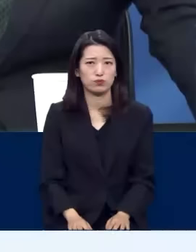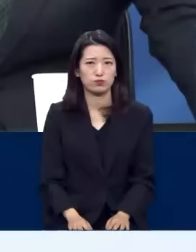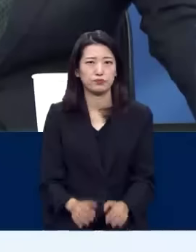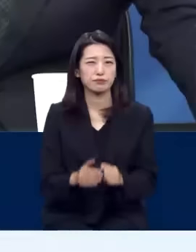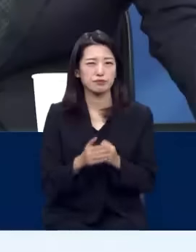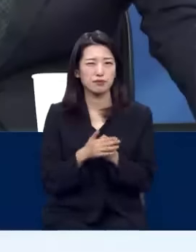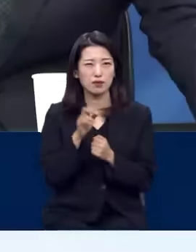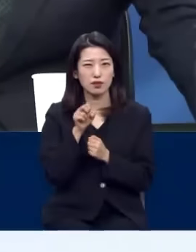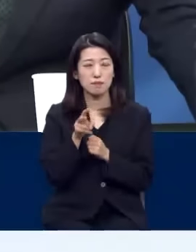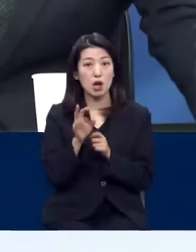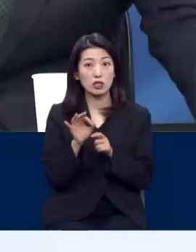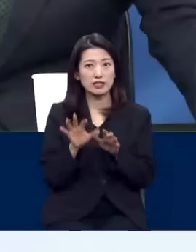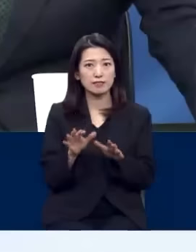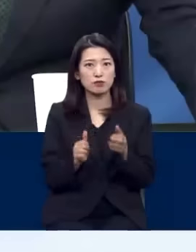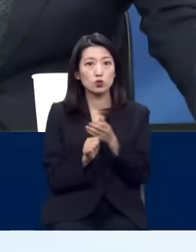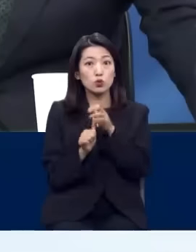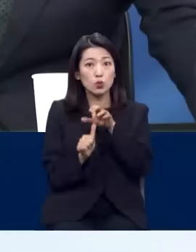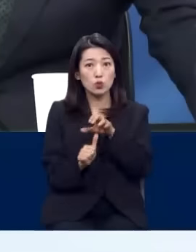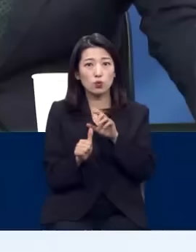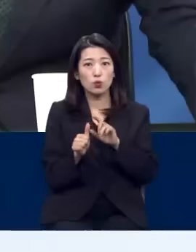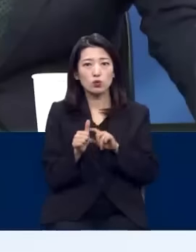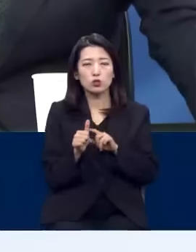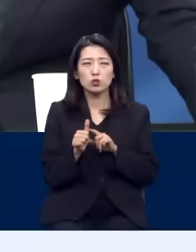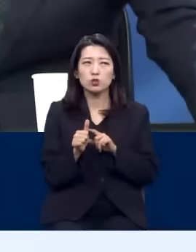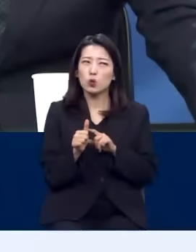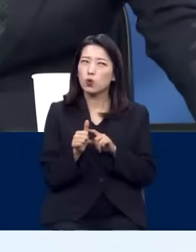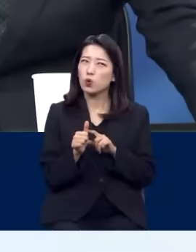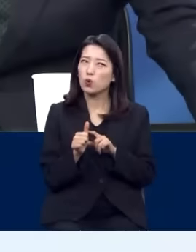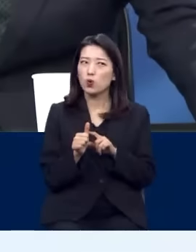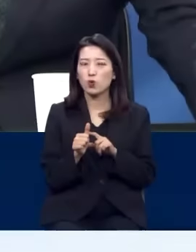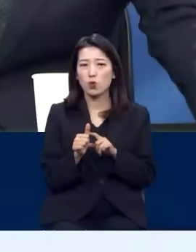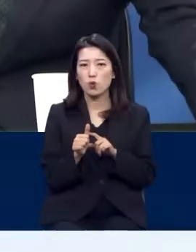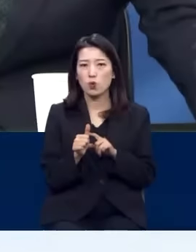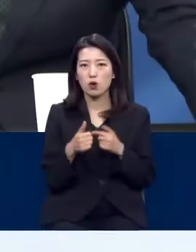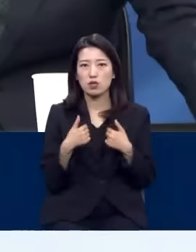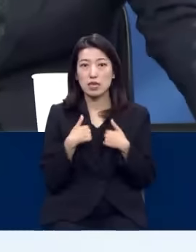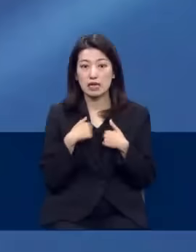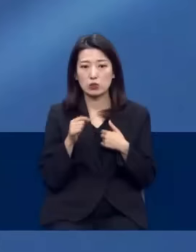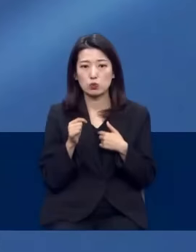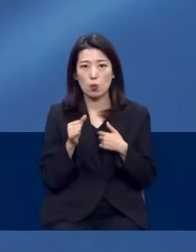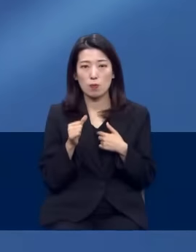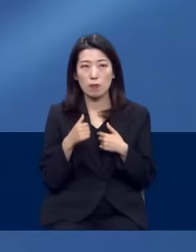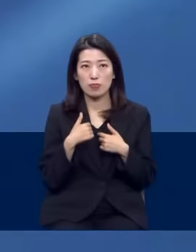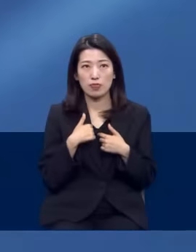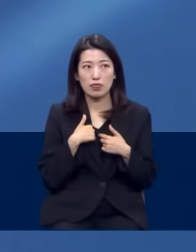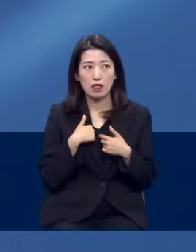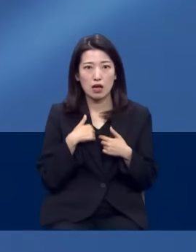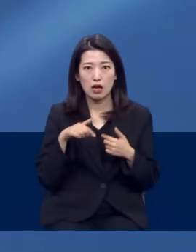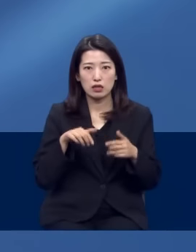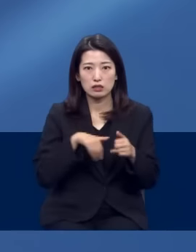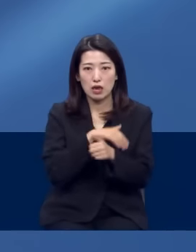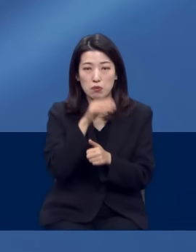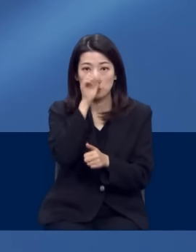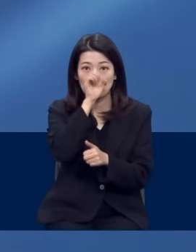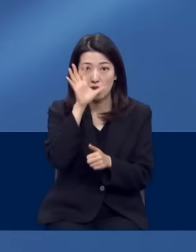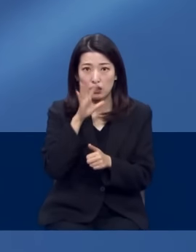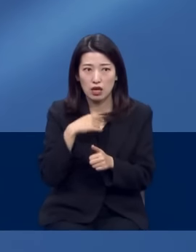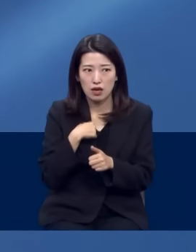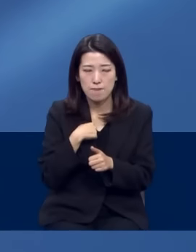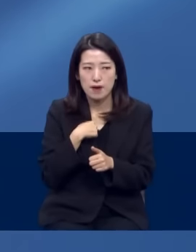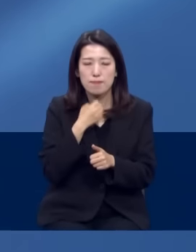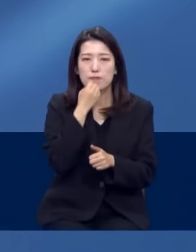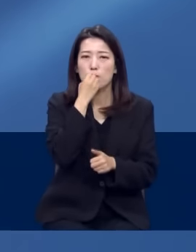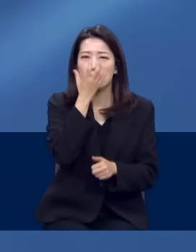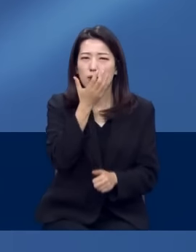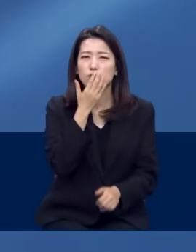않을까라고 보여지는데 문제는 계속 이런 식으로 언제까지 갈 건지 지금 이따 또 말씀이 나오겠습니다 아 지금 뭐 김건희